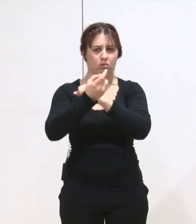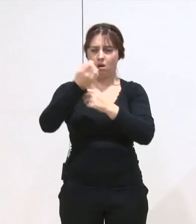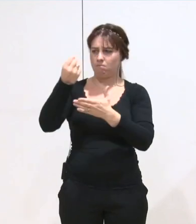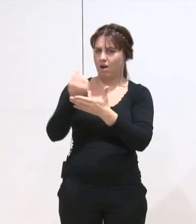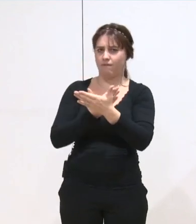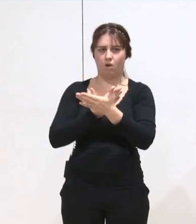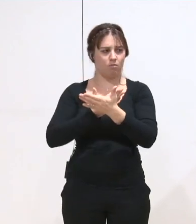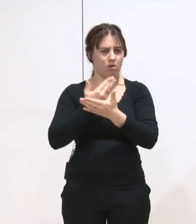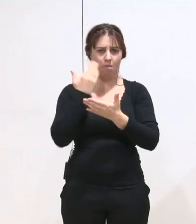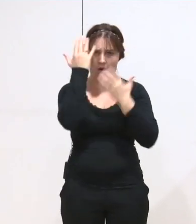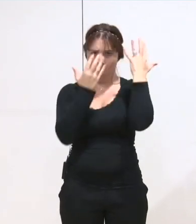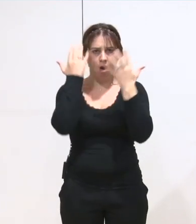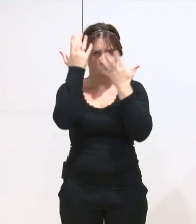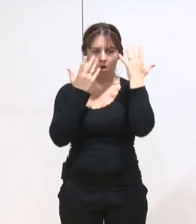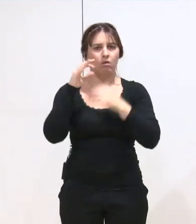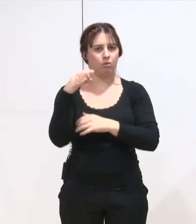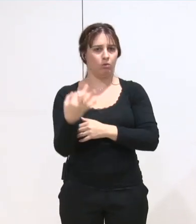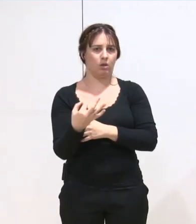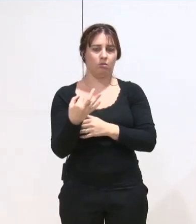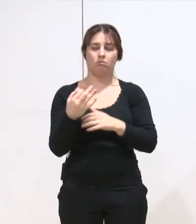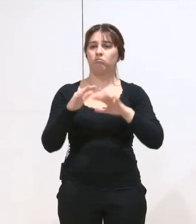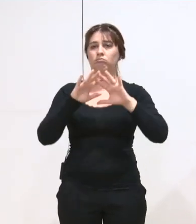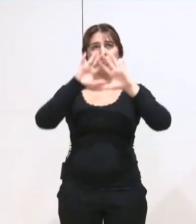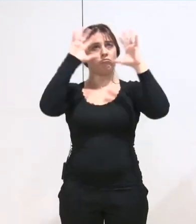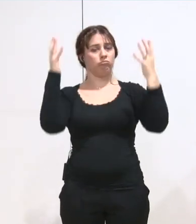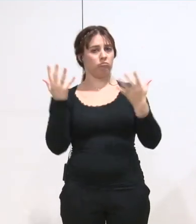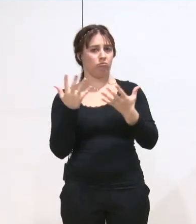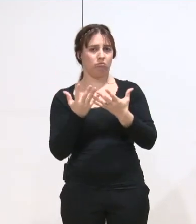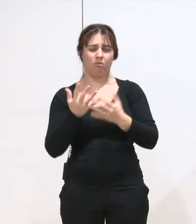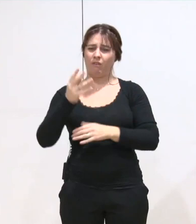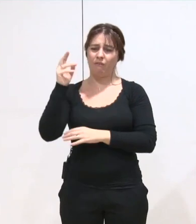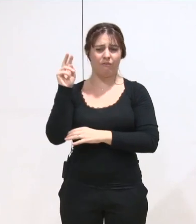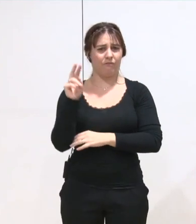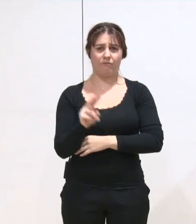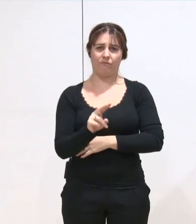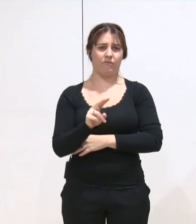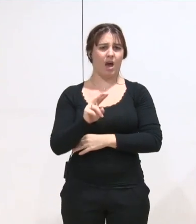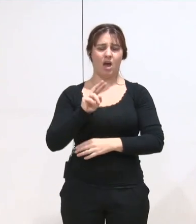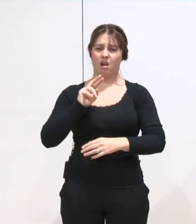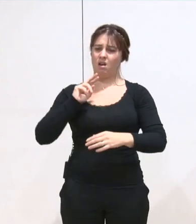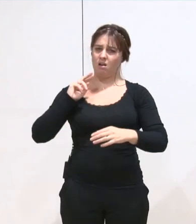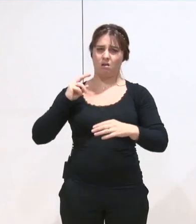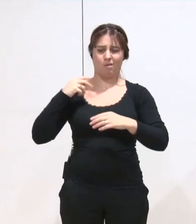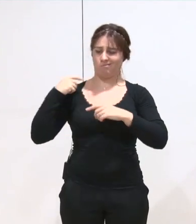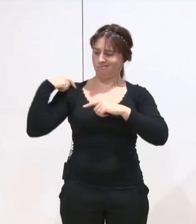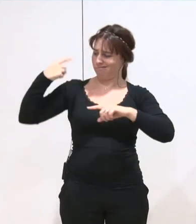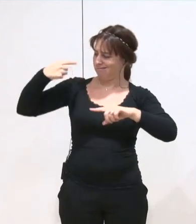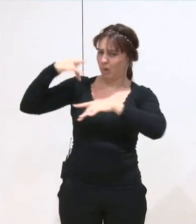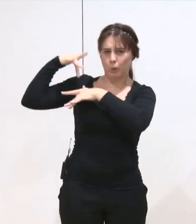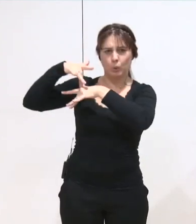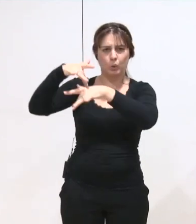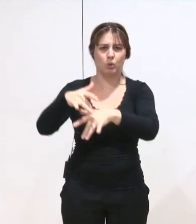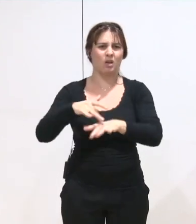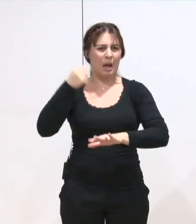Ils attestent sans contestation possible d'une véritable explosion des faits, d'une criminalité de plus en plus